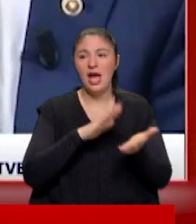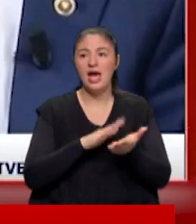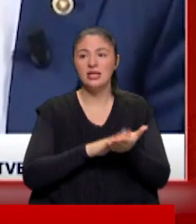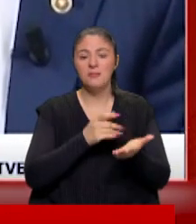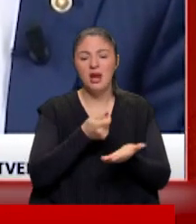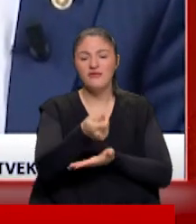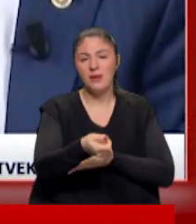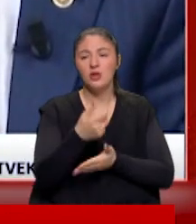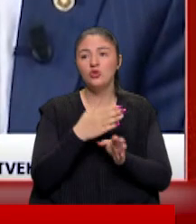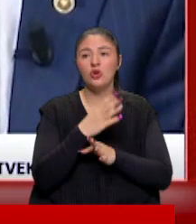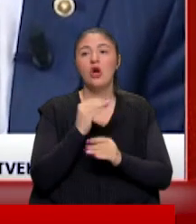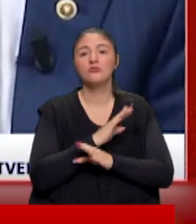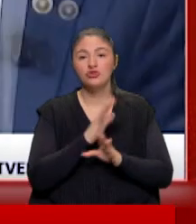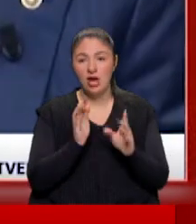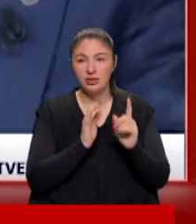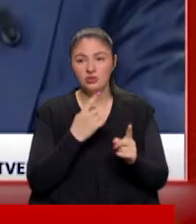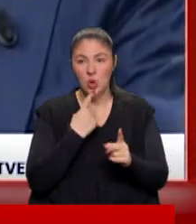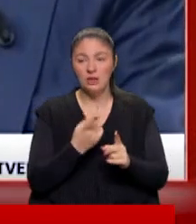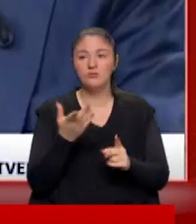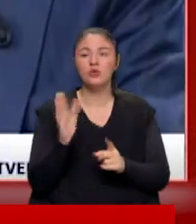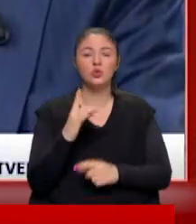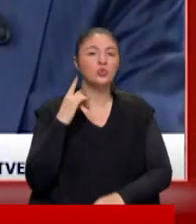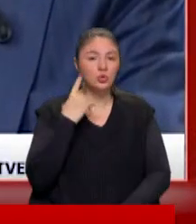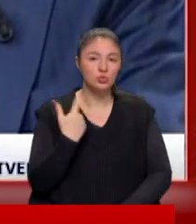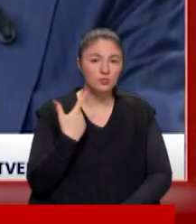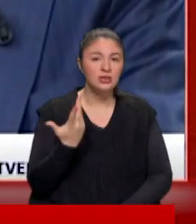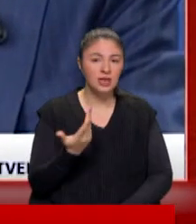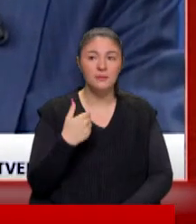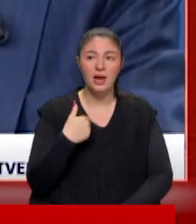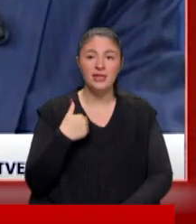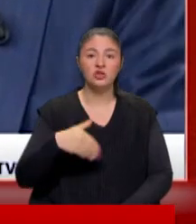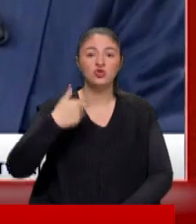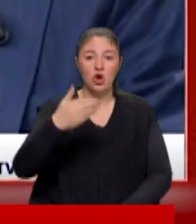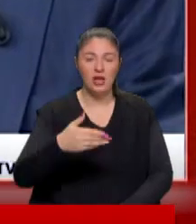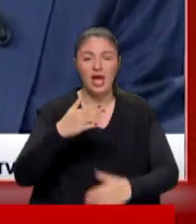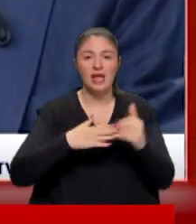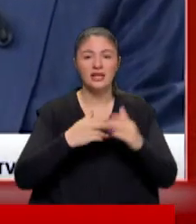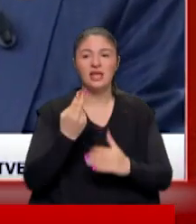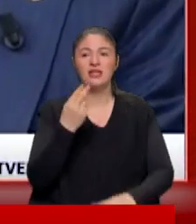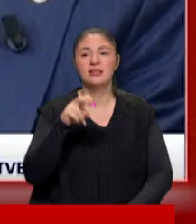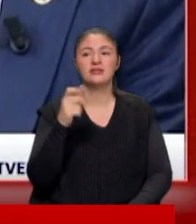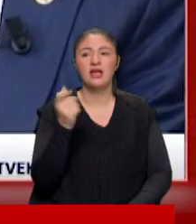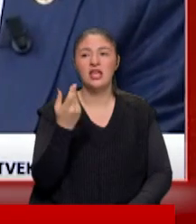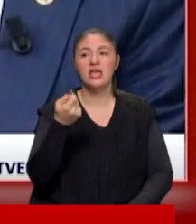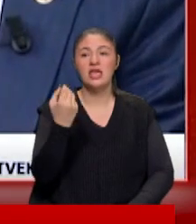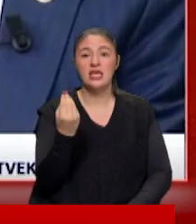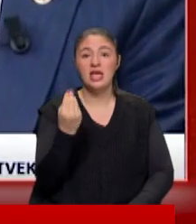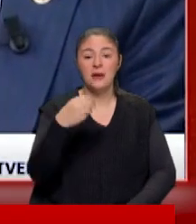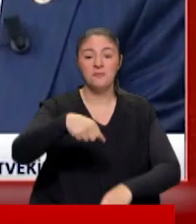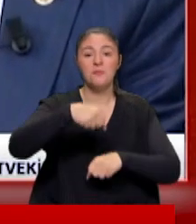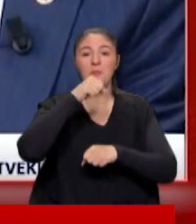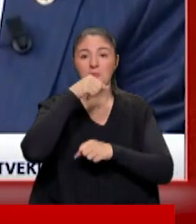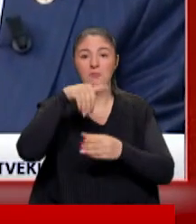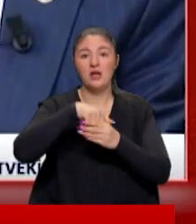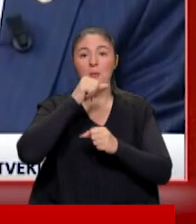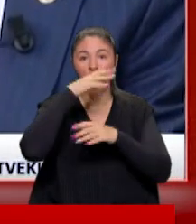para vermenin doğru olmayacağını söyledim. Sonra duydum ki benden sonra elinde 7-8 tane İyi Parti